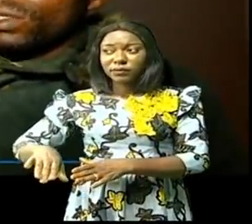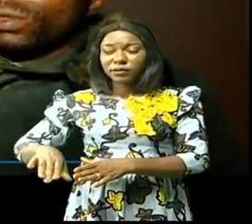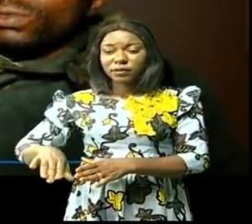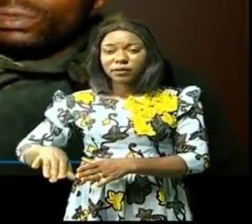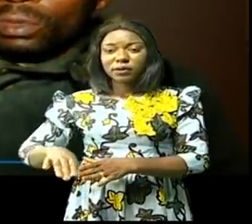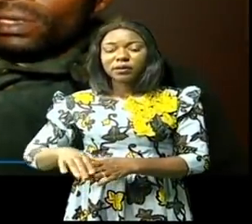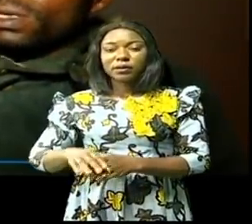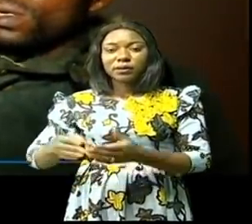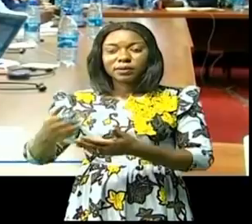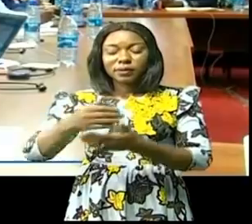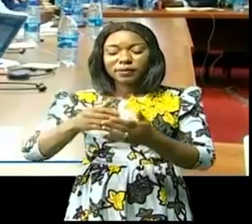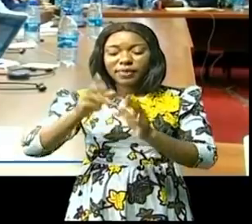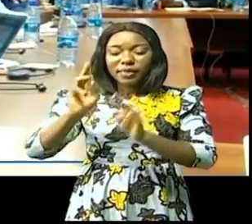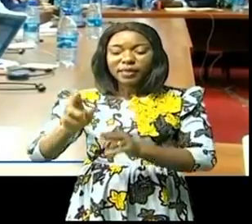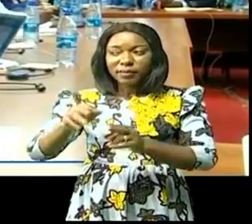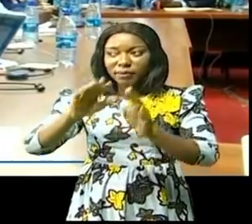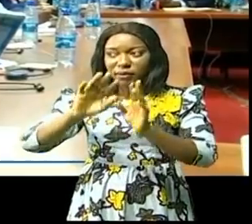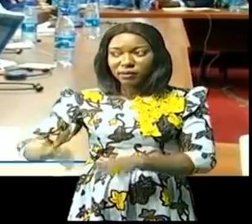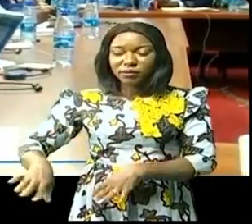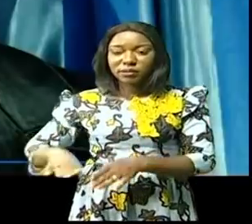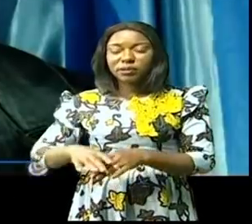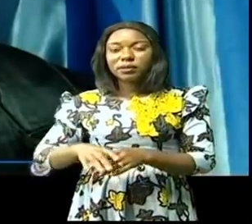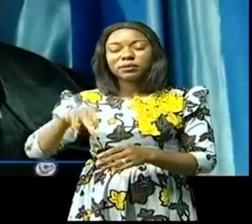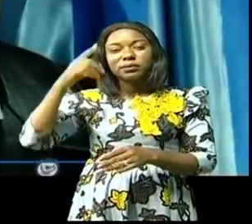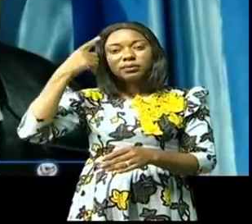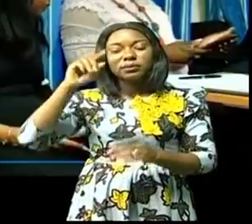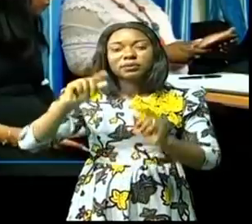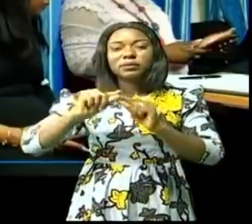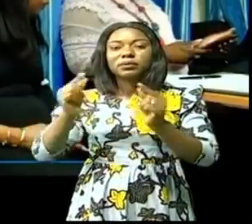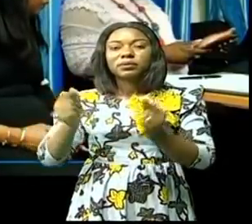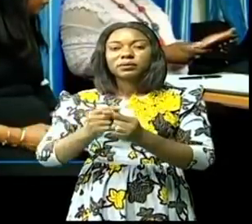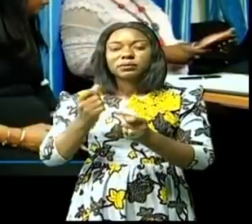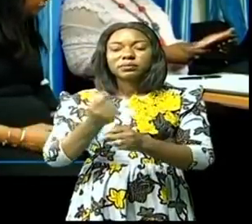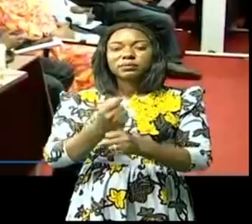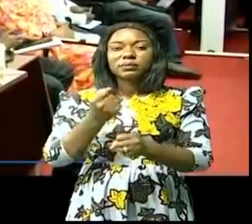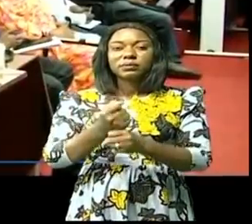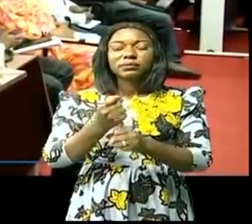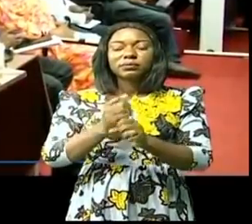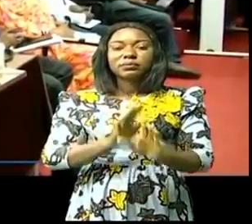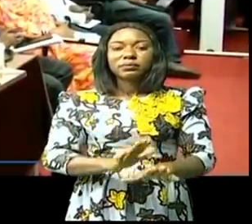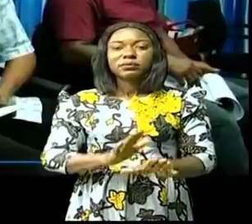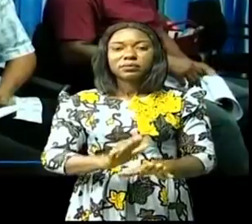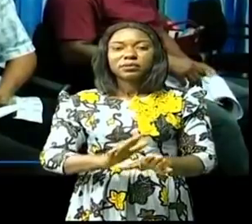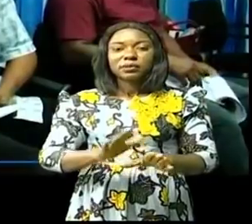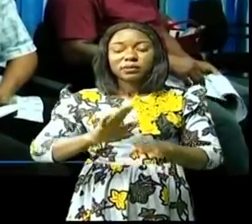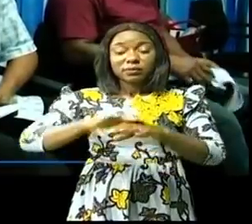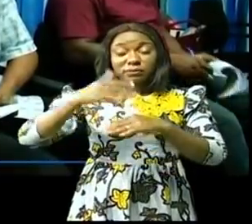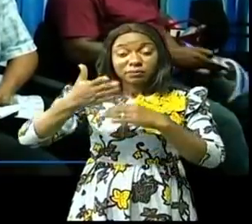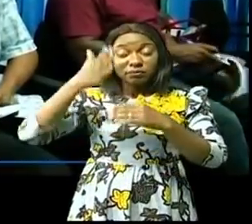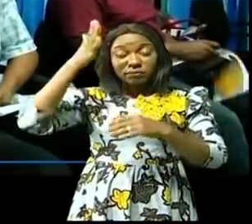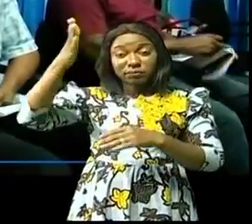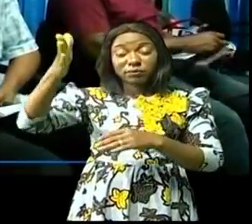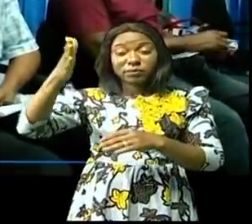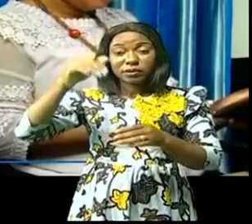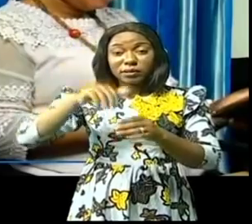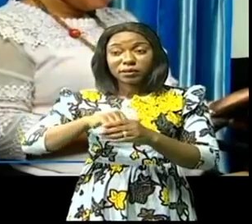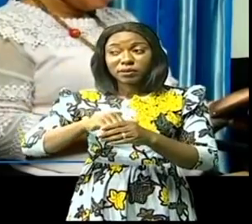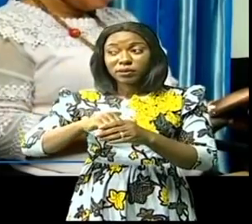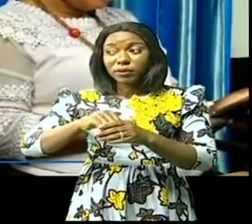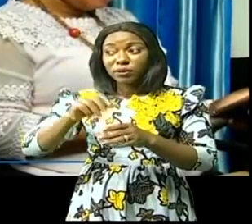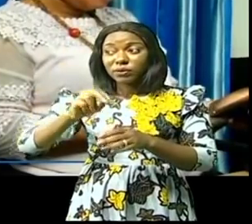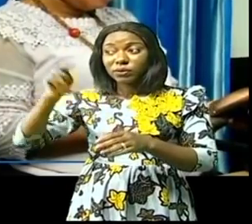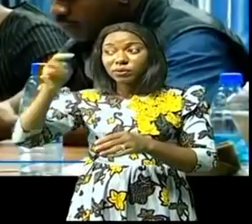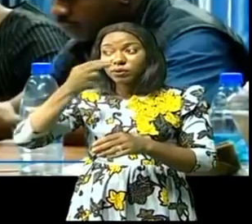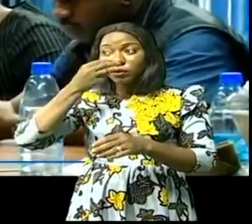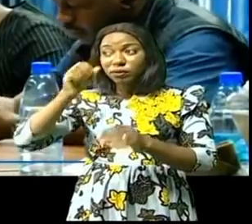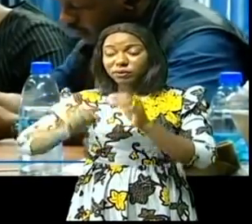en dessous de terre. Après le petit nord, le groupe de travail est attendu dans les jours qui suivent au nord et sud Kivu ainsi qu'à